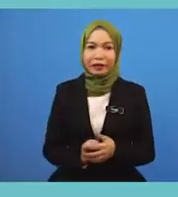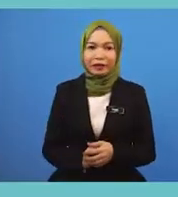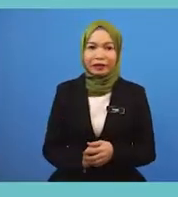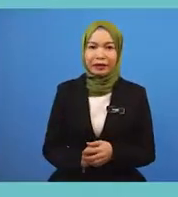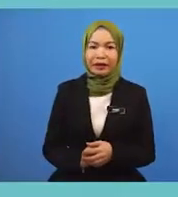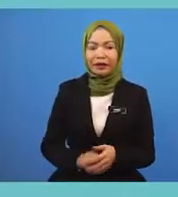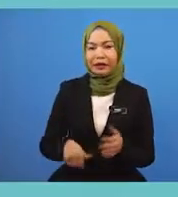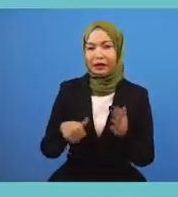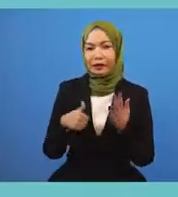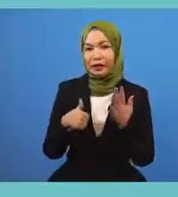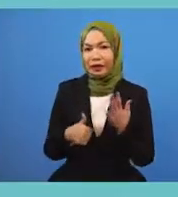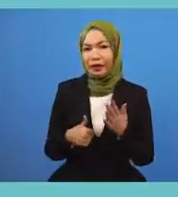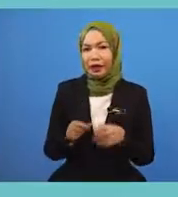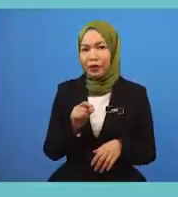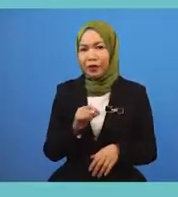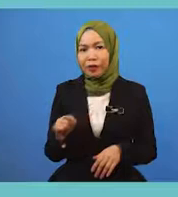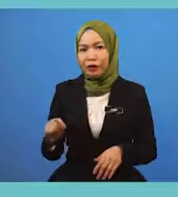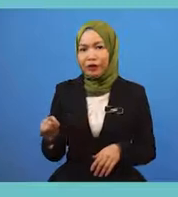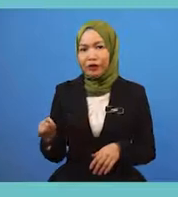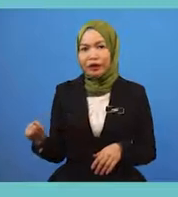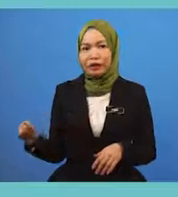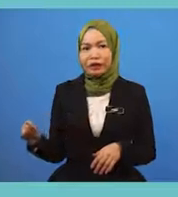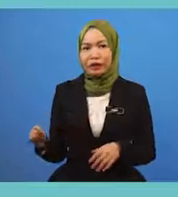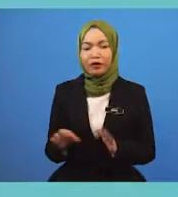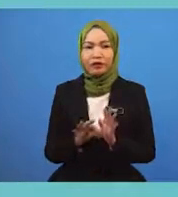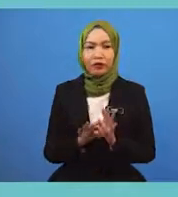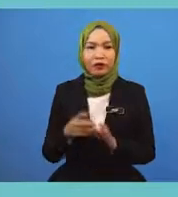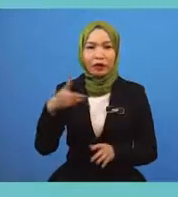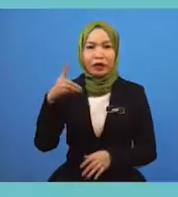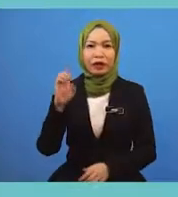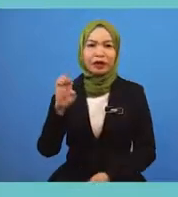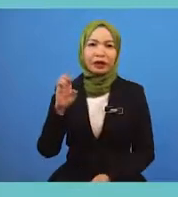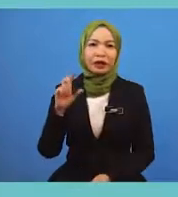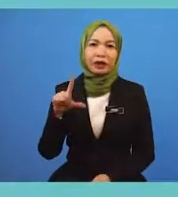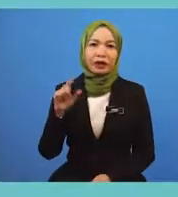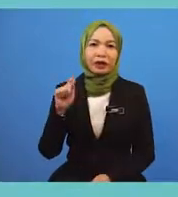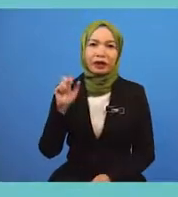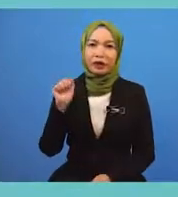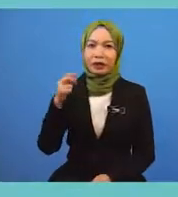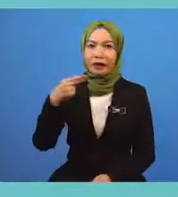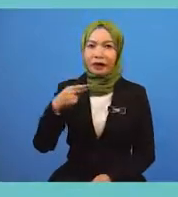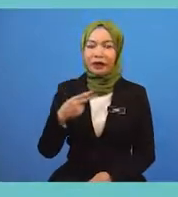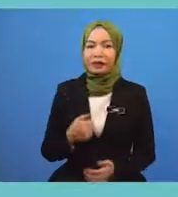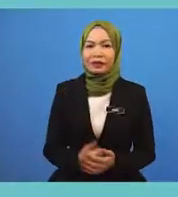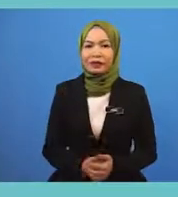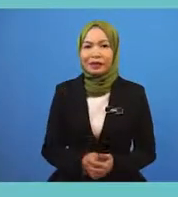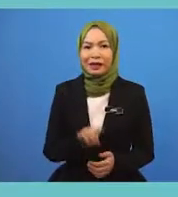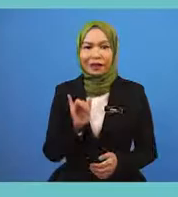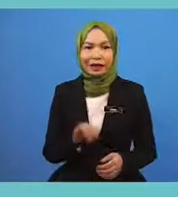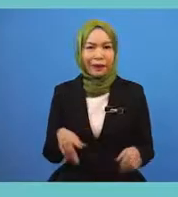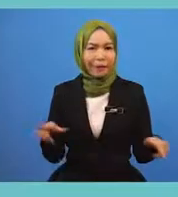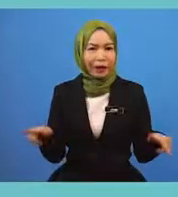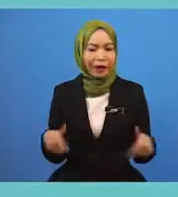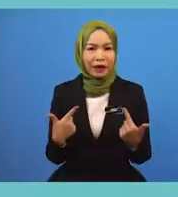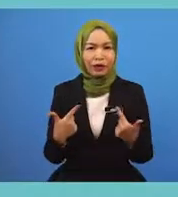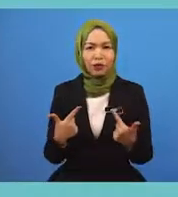tulis delta H bagi haba peneutralan tindak balas yang benar. Jangan